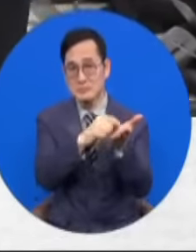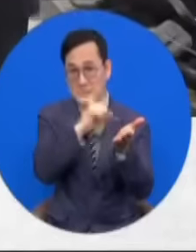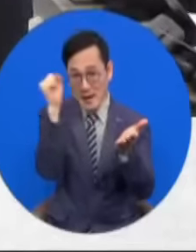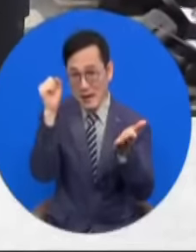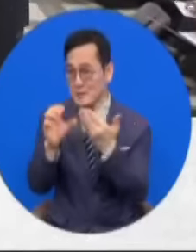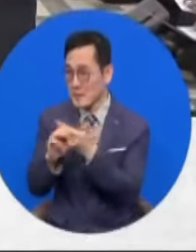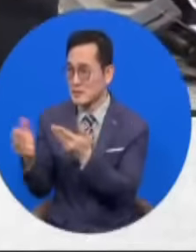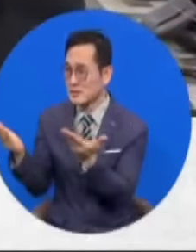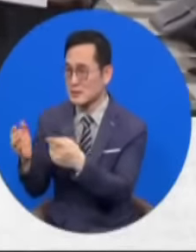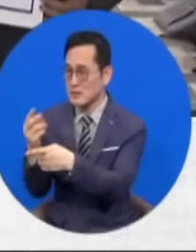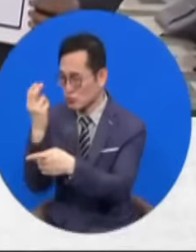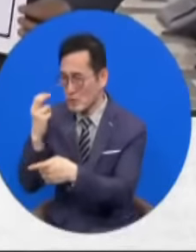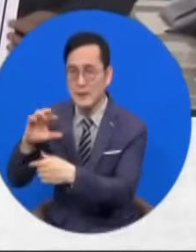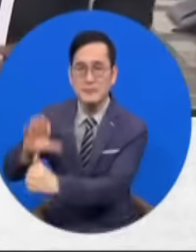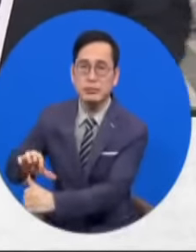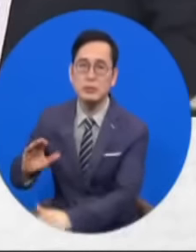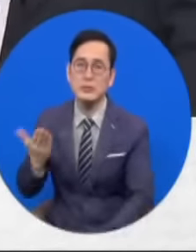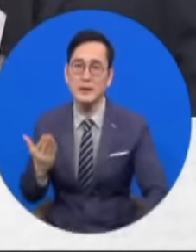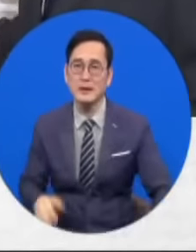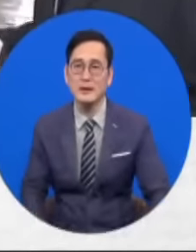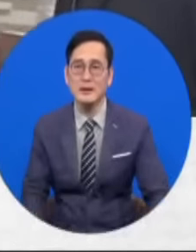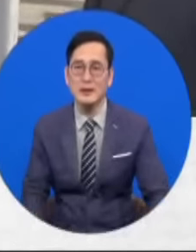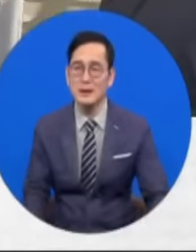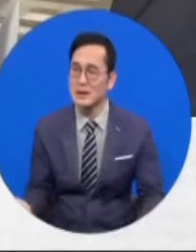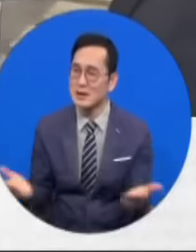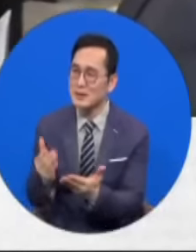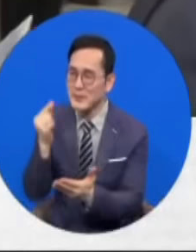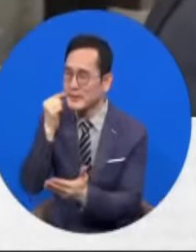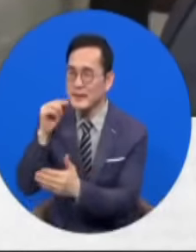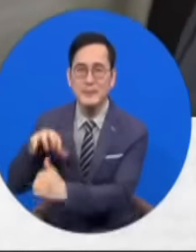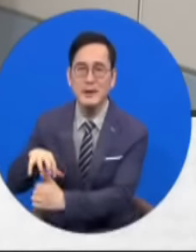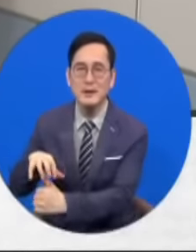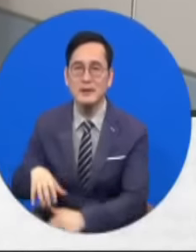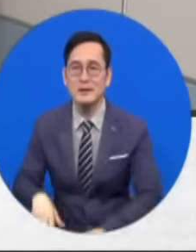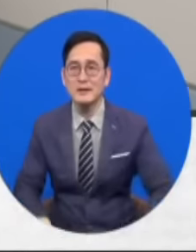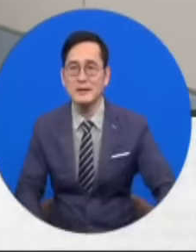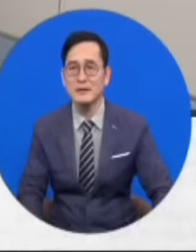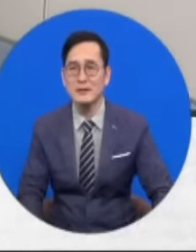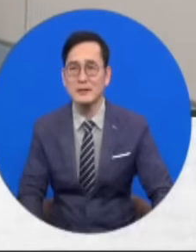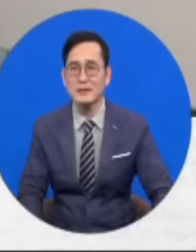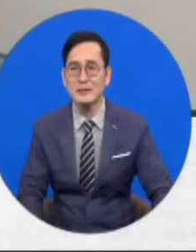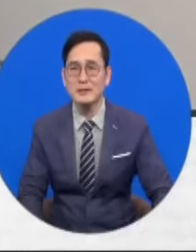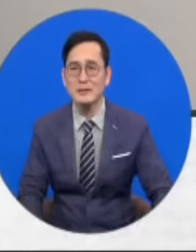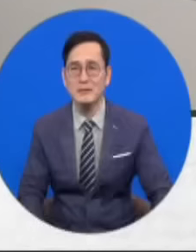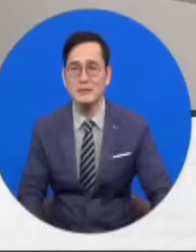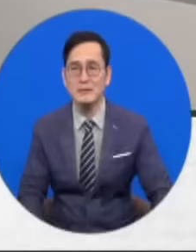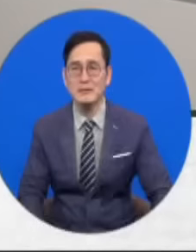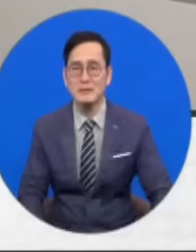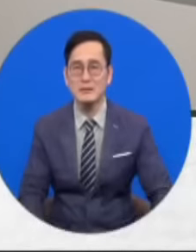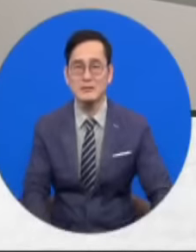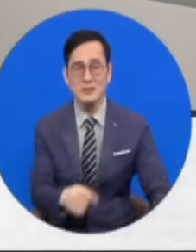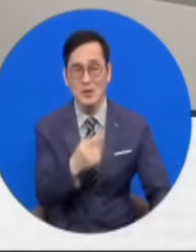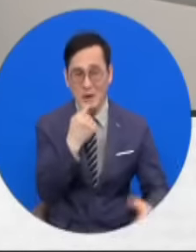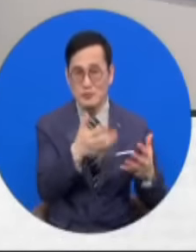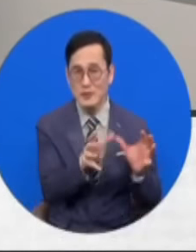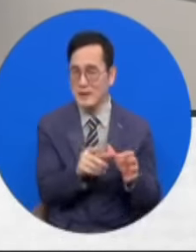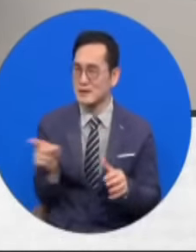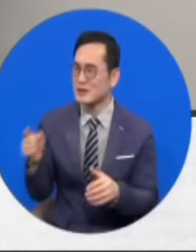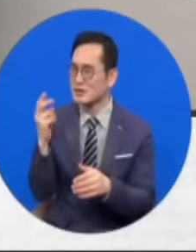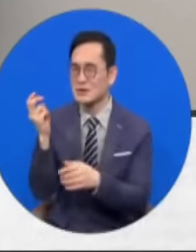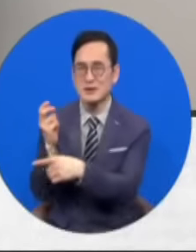정지될 수밖에 없고 또 간혹 어 이재명 대표측 패널들이 그런 얘기를 하더라고요 아 이미 수사 끝나서 기소가 됐기 때문에 아무런